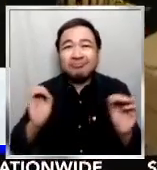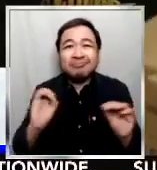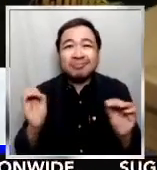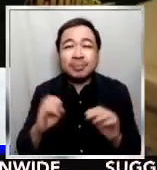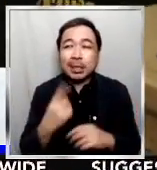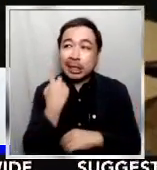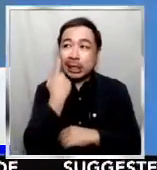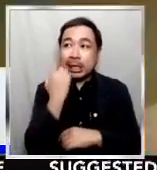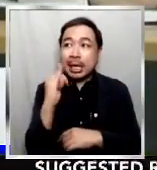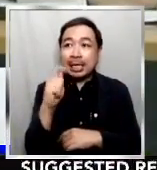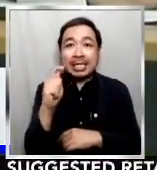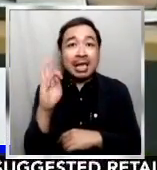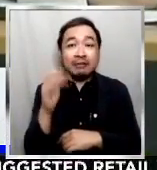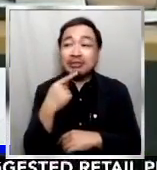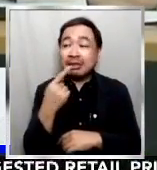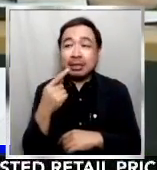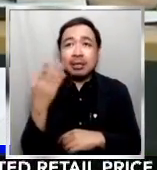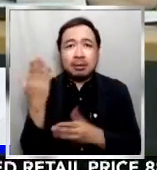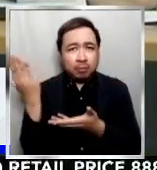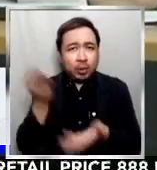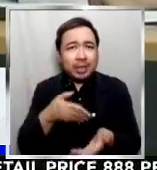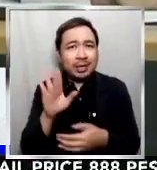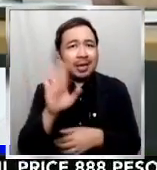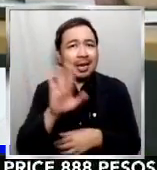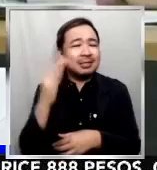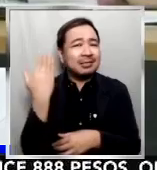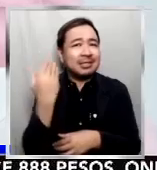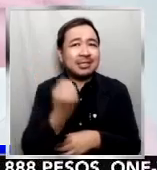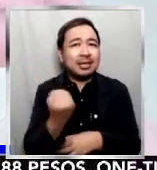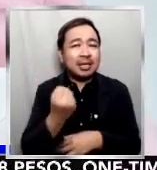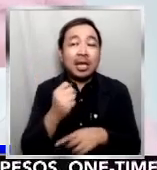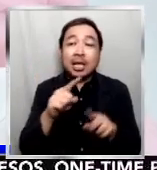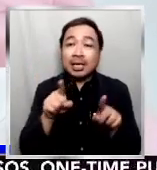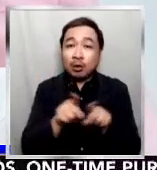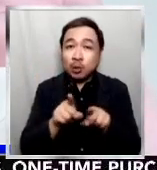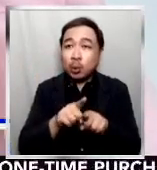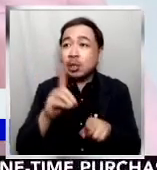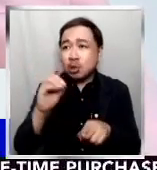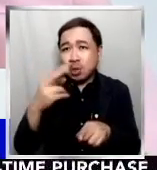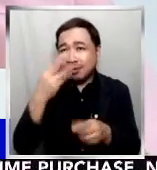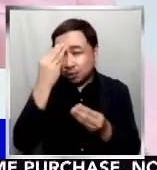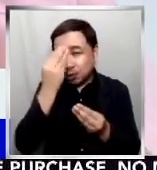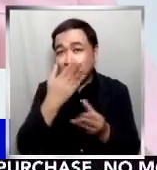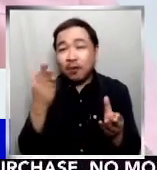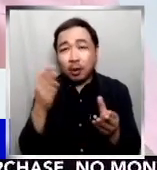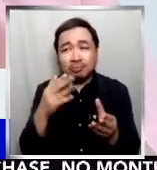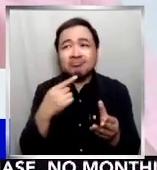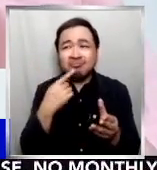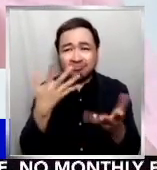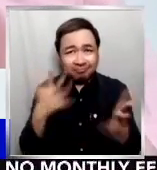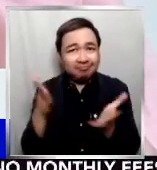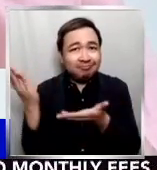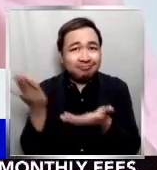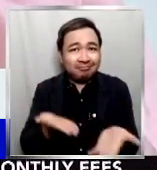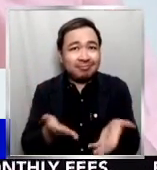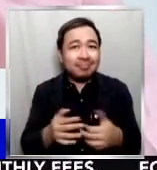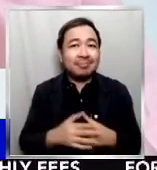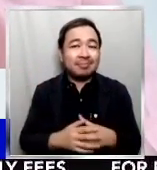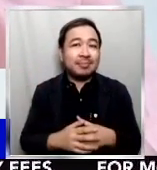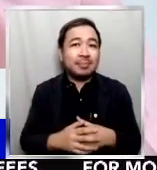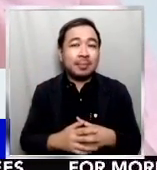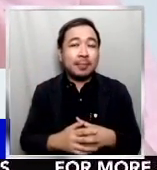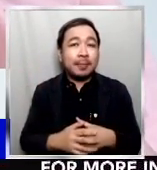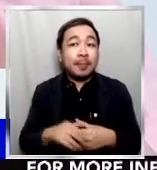yan noong Sabado. Ganyan din ang sabi ng DOH-NCR. Kasi nabigay na, na-deliver na itong